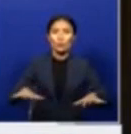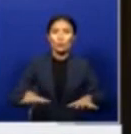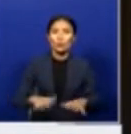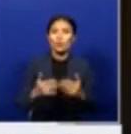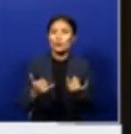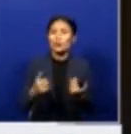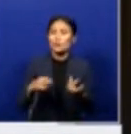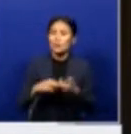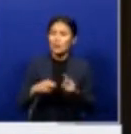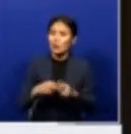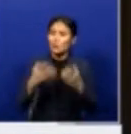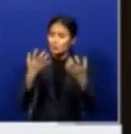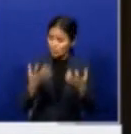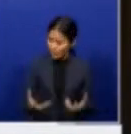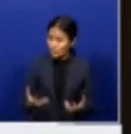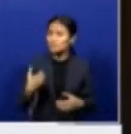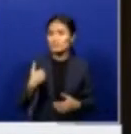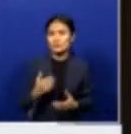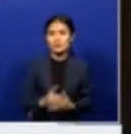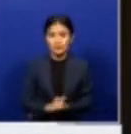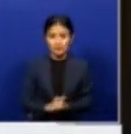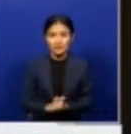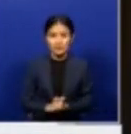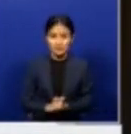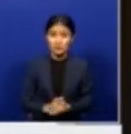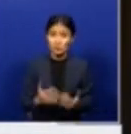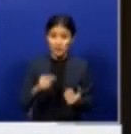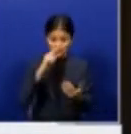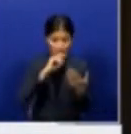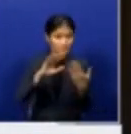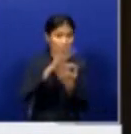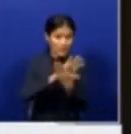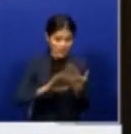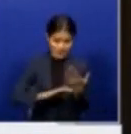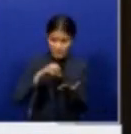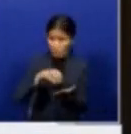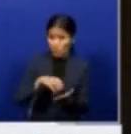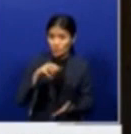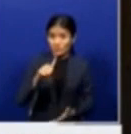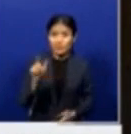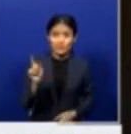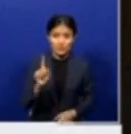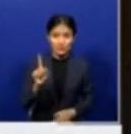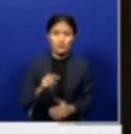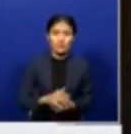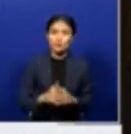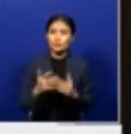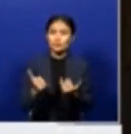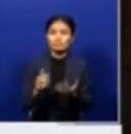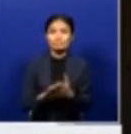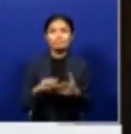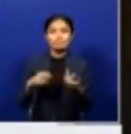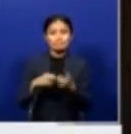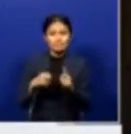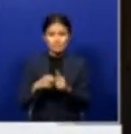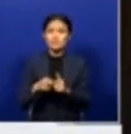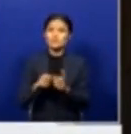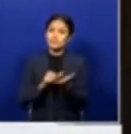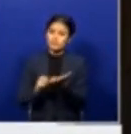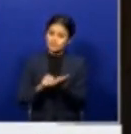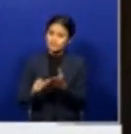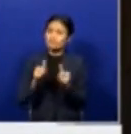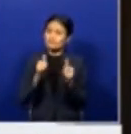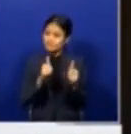อย่างที่ท่านรัฐมนตรีสาธิตได้กล่าวนะครับประเทศไทยของเราก็โชคดีที่ได้ดำเนินการมาด้วยดีนะครับ